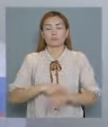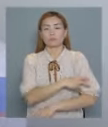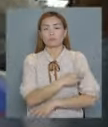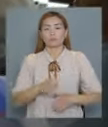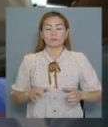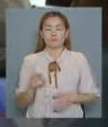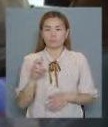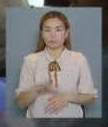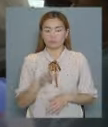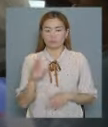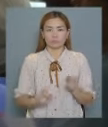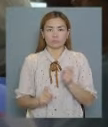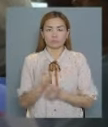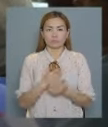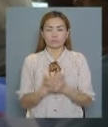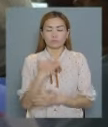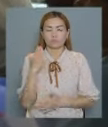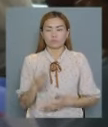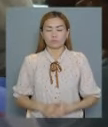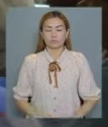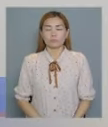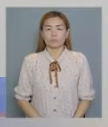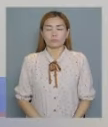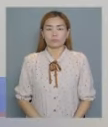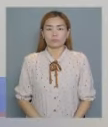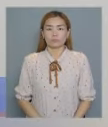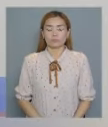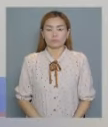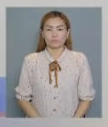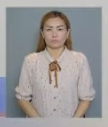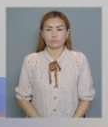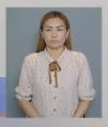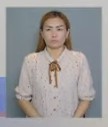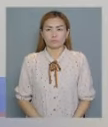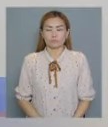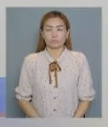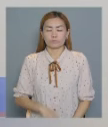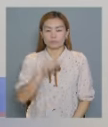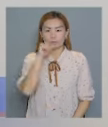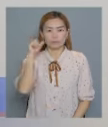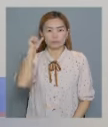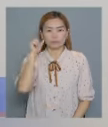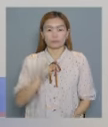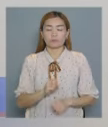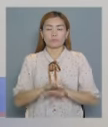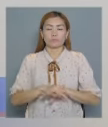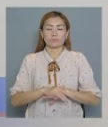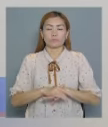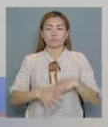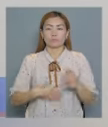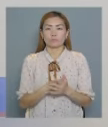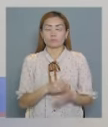учреждений области будут обновлены, говорит руководитель управления. А также в прошлом году из местного бюджета было